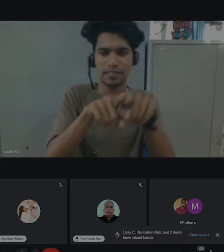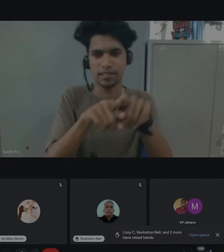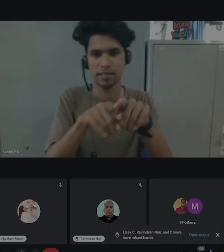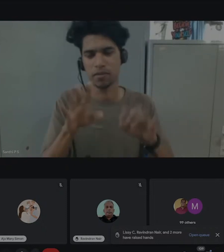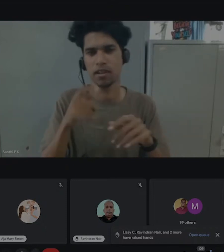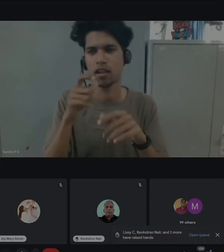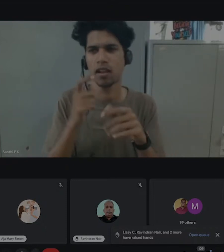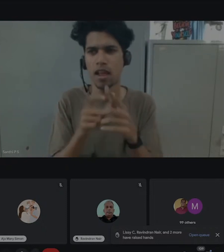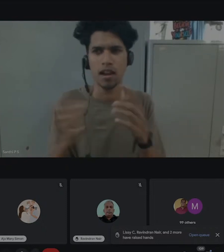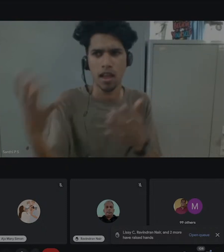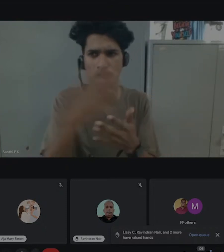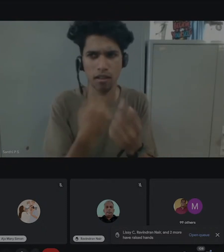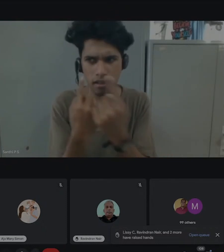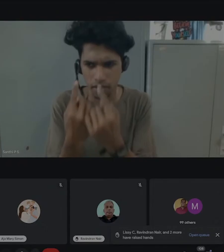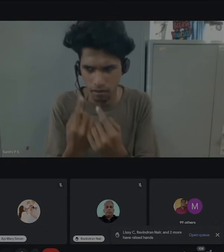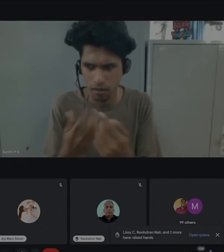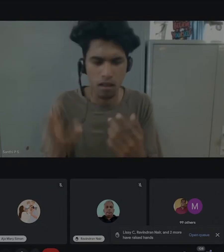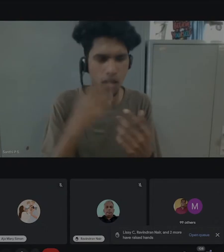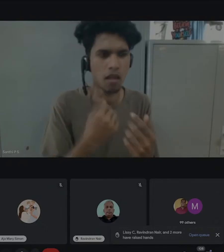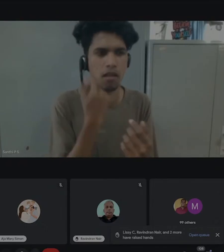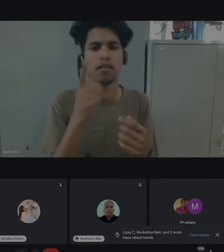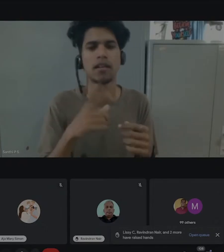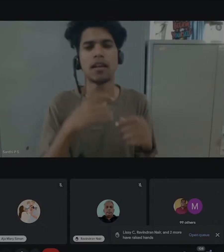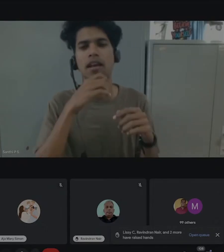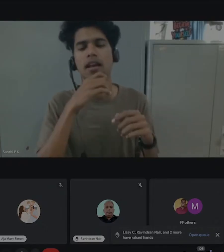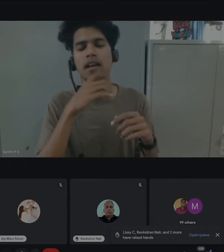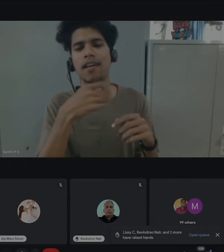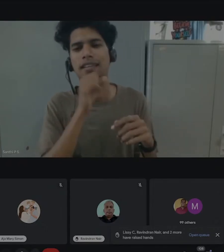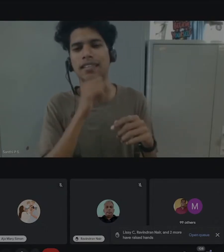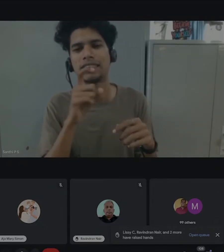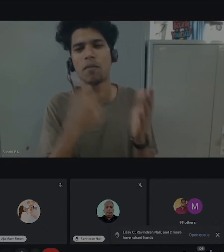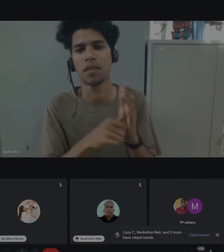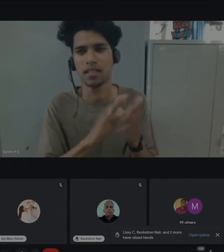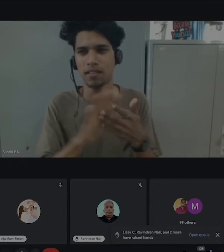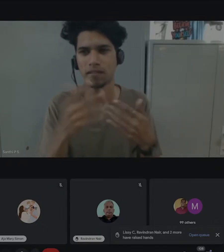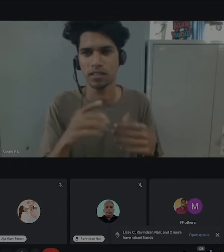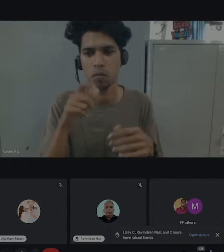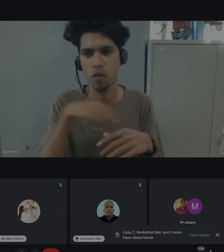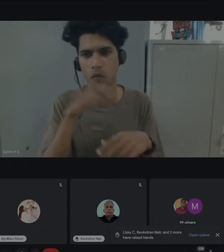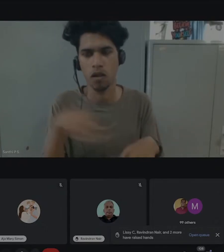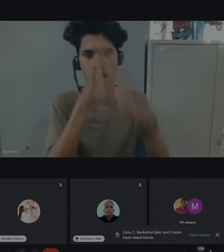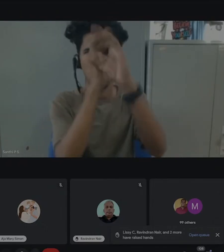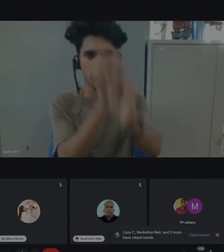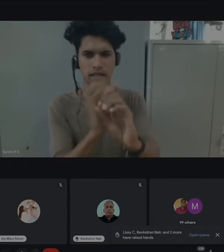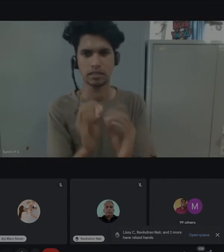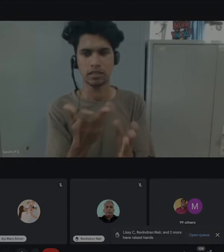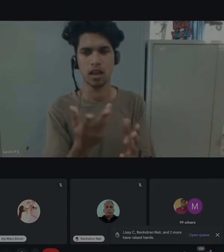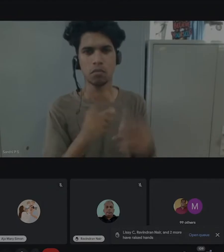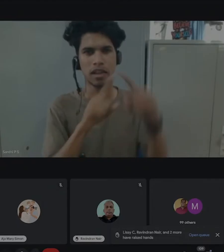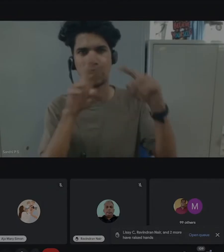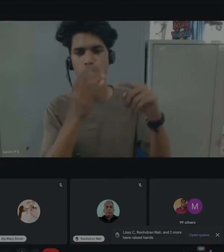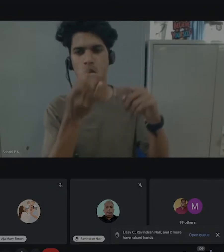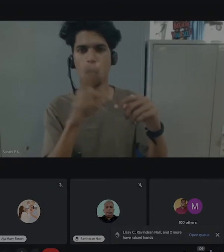കണക്കെടുക്കുകയാണെന്നുണ്ടെങ്കിൽ ഒരു 6-7 മാസം കഴിയുമ്പോൾ തന്നെ കുഞ്ഞുങ്ങൾക്ക് വീഡിയോ എക്സ്പോഷർ തുടങ്ങും, മൊബൈൽ അല്ലെങ്കിൽ TV.